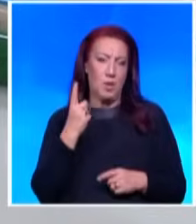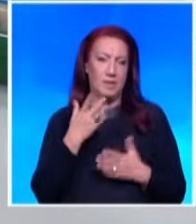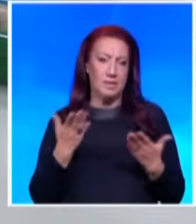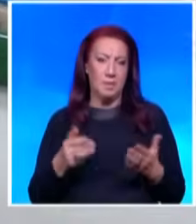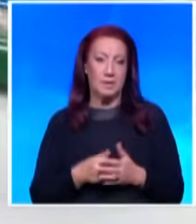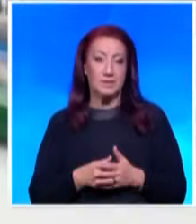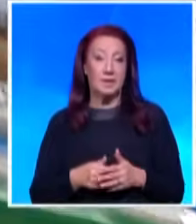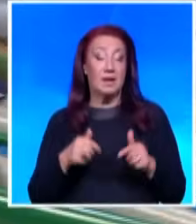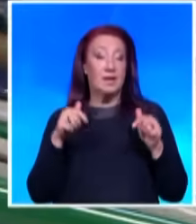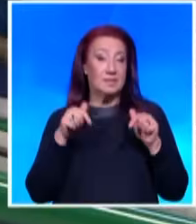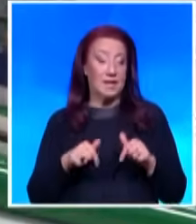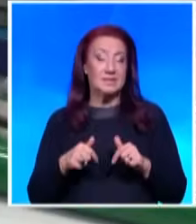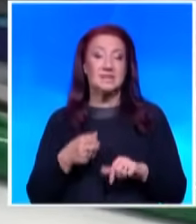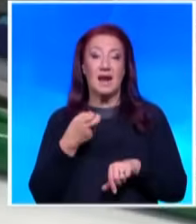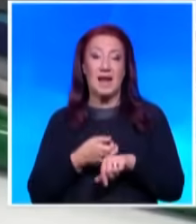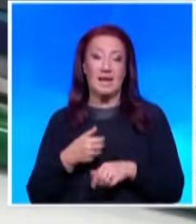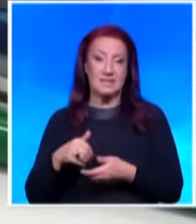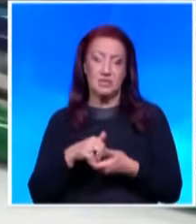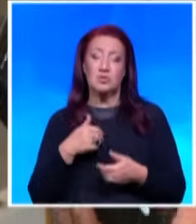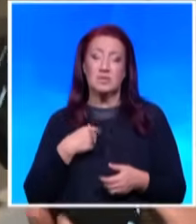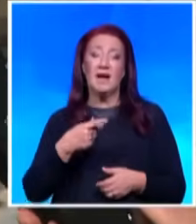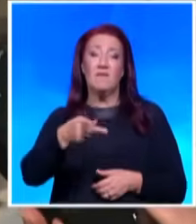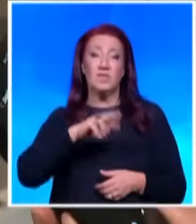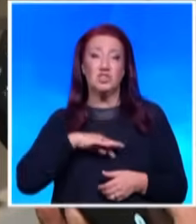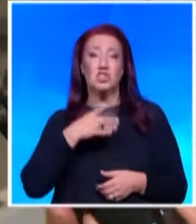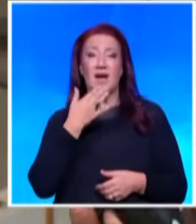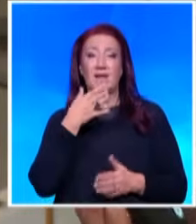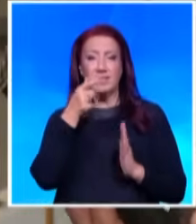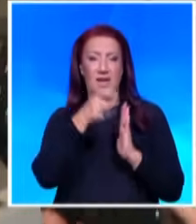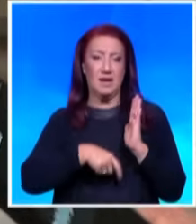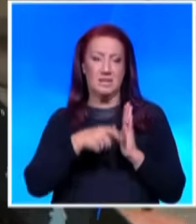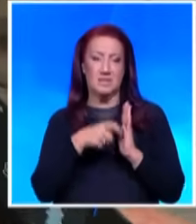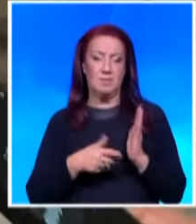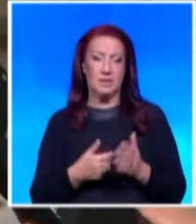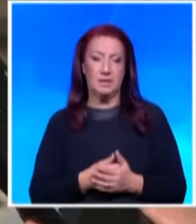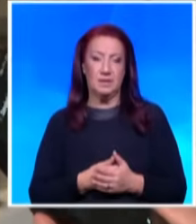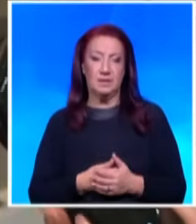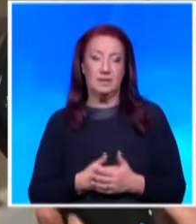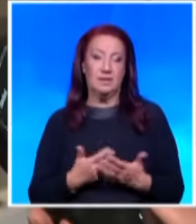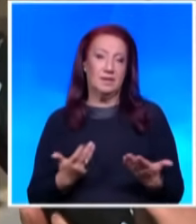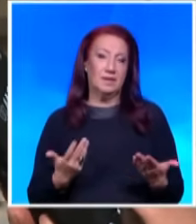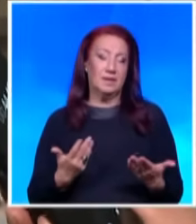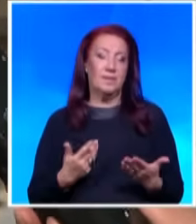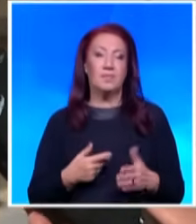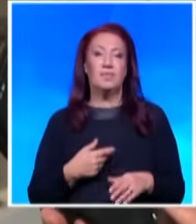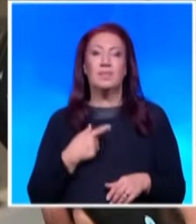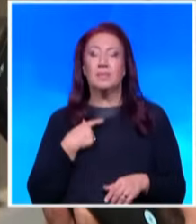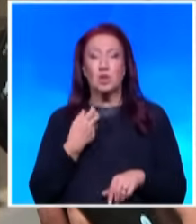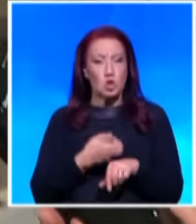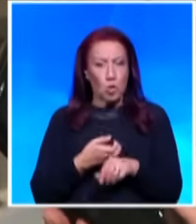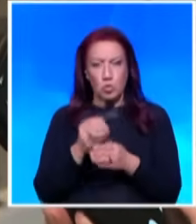днес Лекарския съюз отново поиска хартията да се върне. Лекарите изписваха на хартия, но не се знаеше аптеката какво прави и